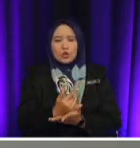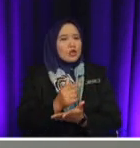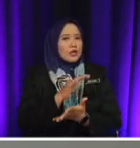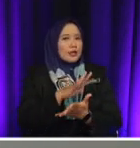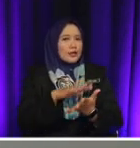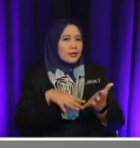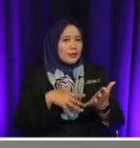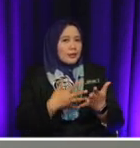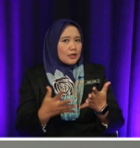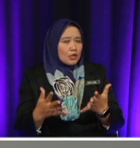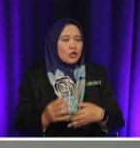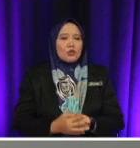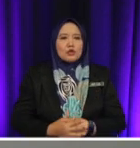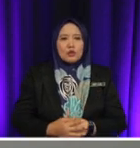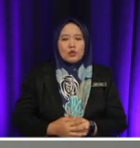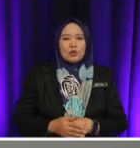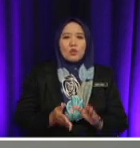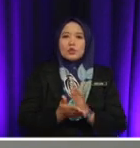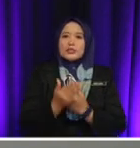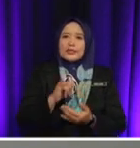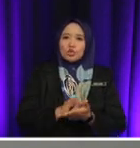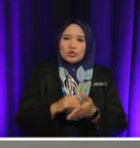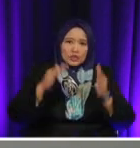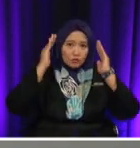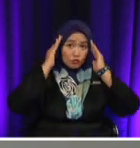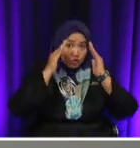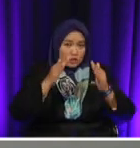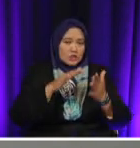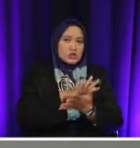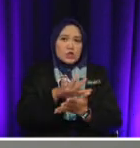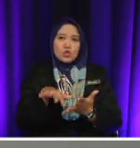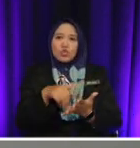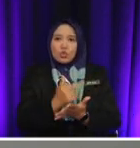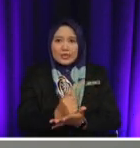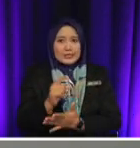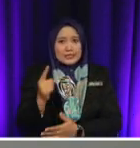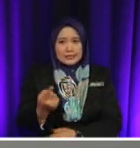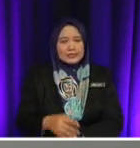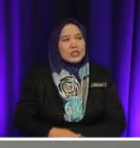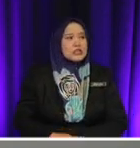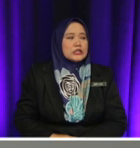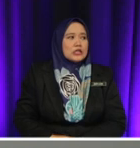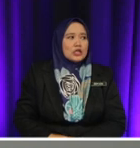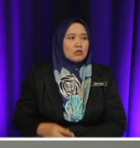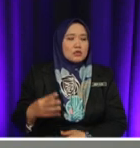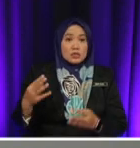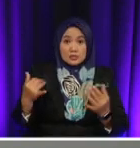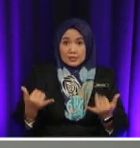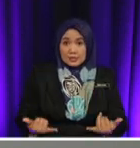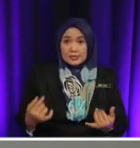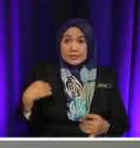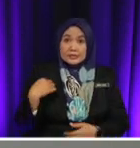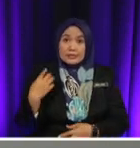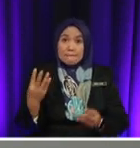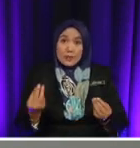kepada keseluruhan apa graf tadi okey ini dia nak pada 6 minit yang pertama okey pada 6